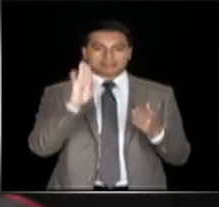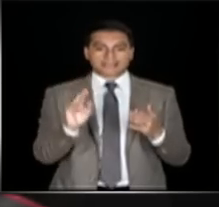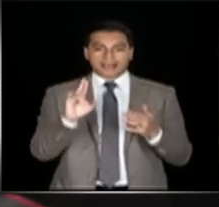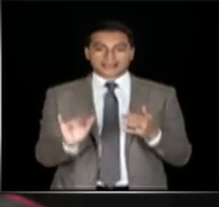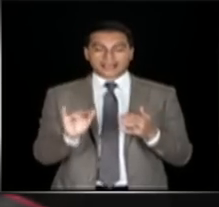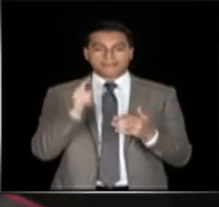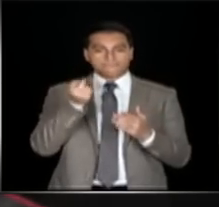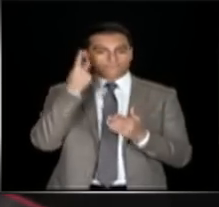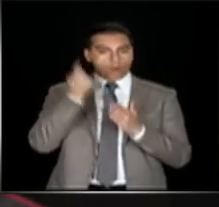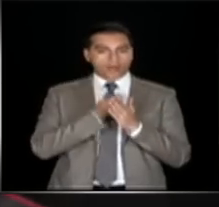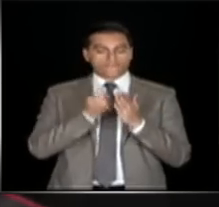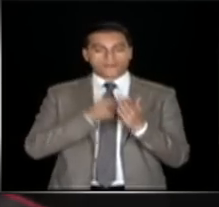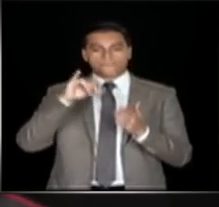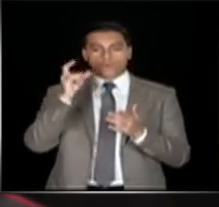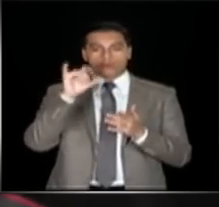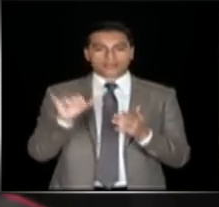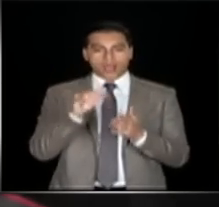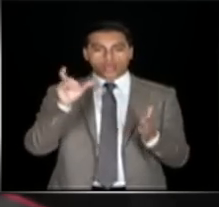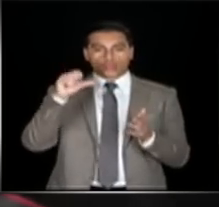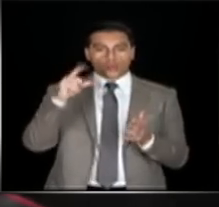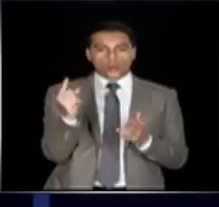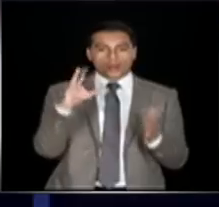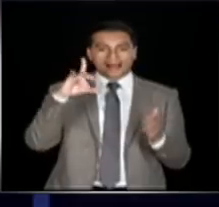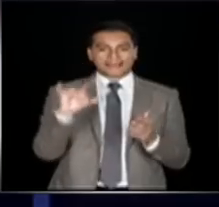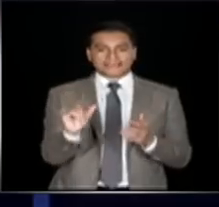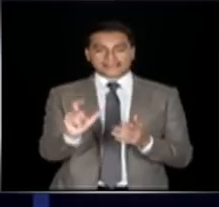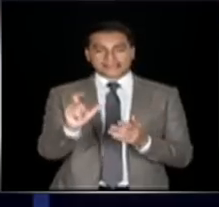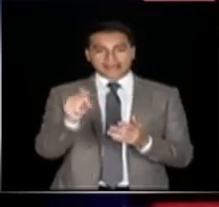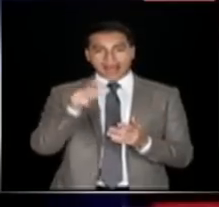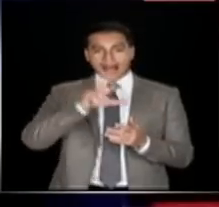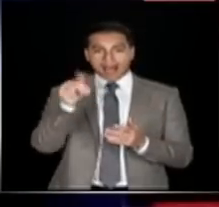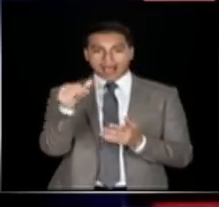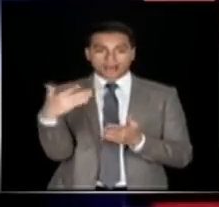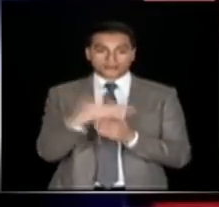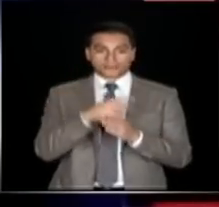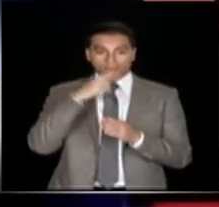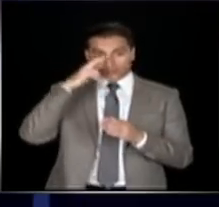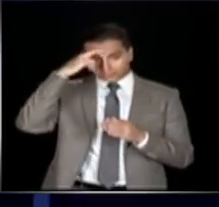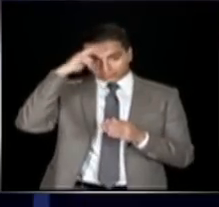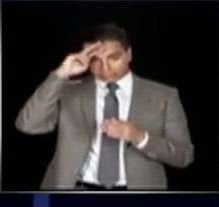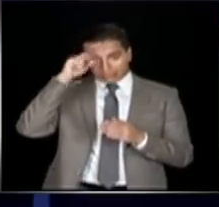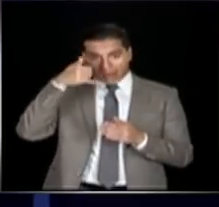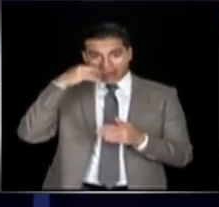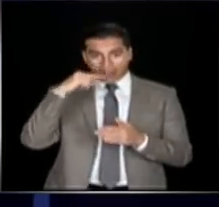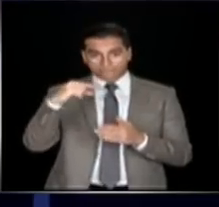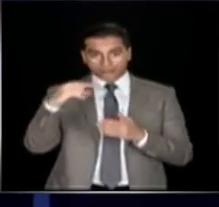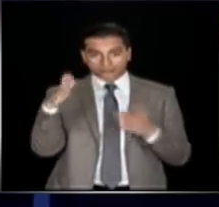تأليف منى نور الدين. ألاء. أحمد صقر. أحمد